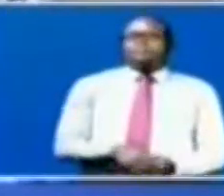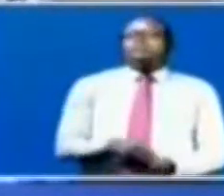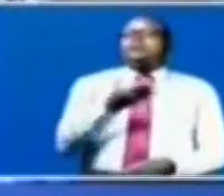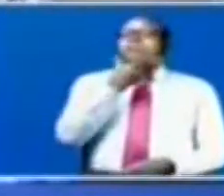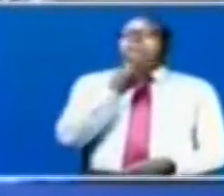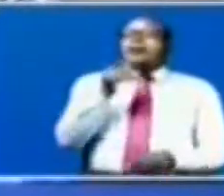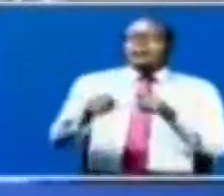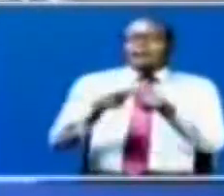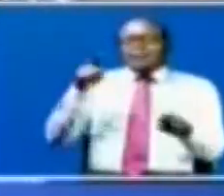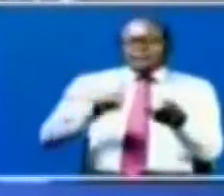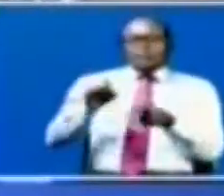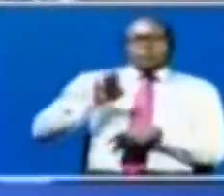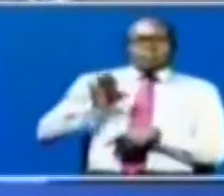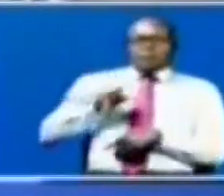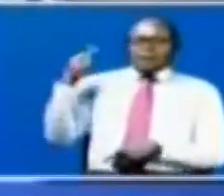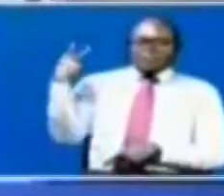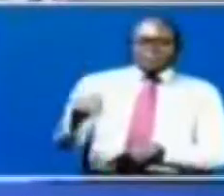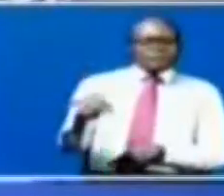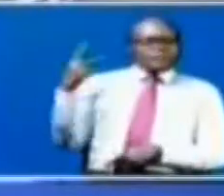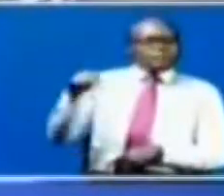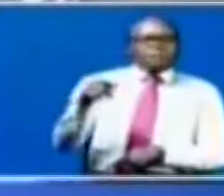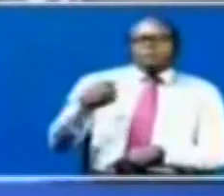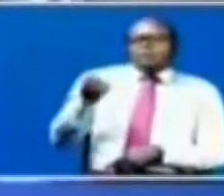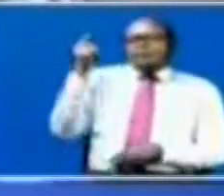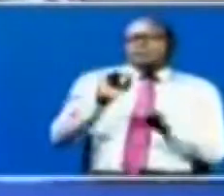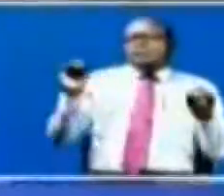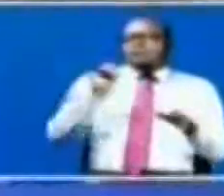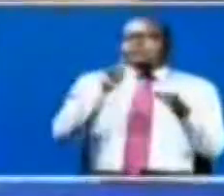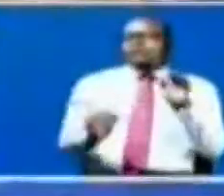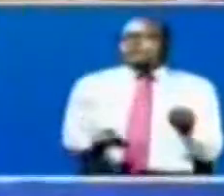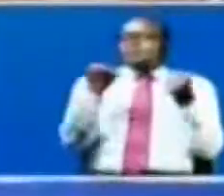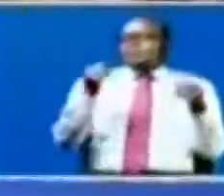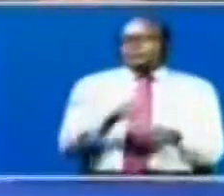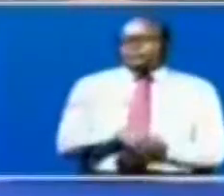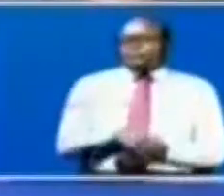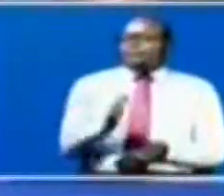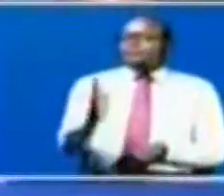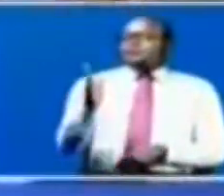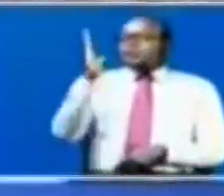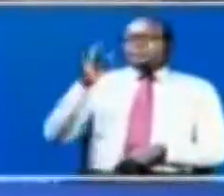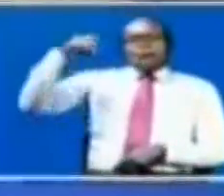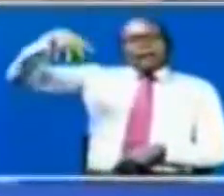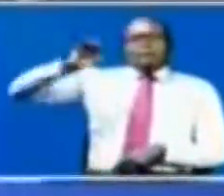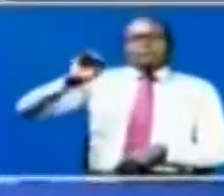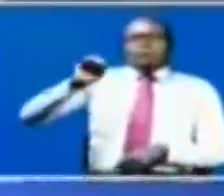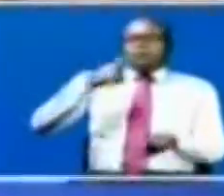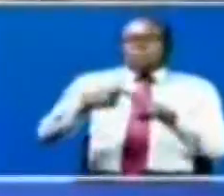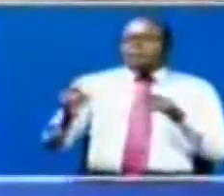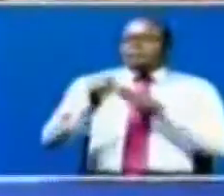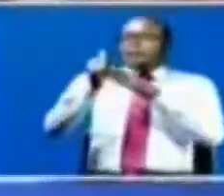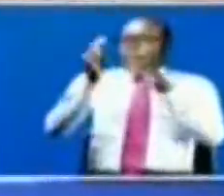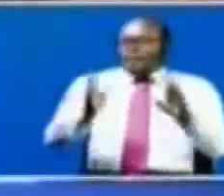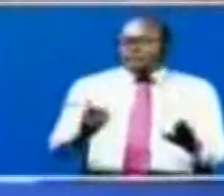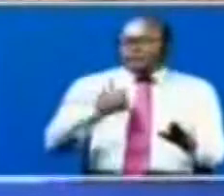kuuliwa, wanawake ni kupigwa. Hatuelewi ni nini kinaendelea. There are no security lights here. Yet we have leaders here, we